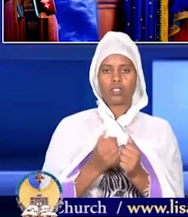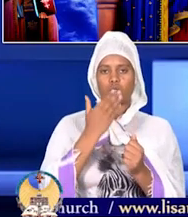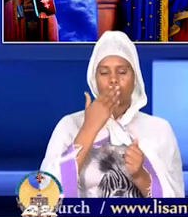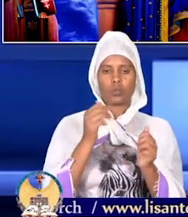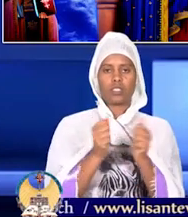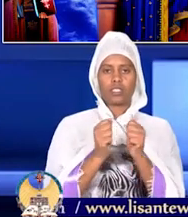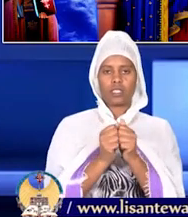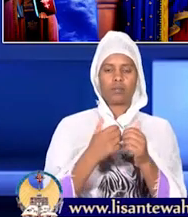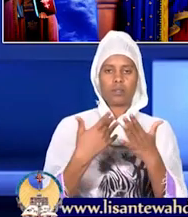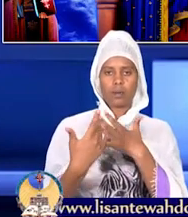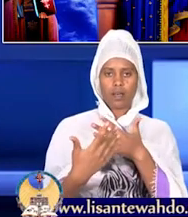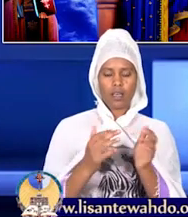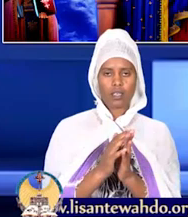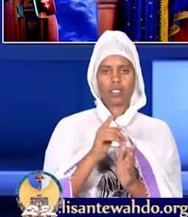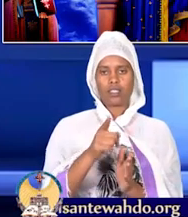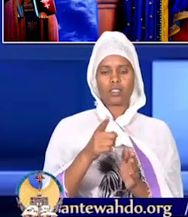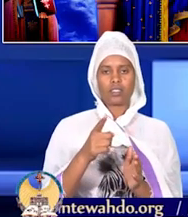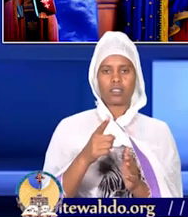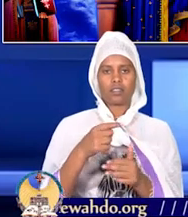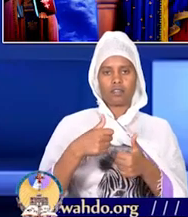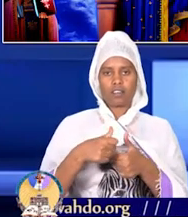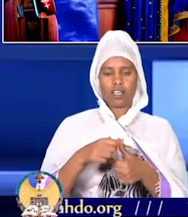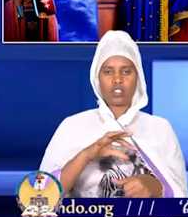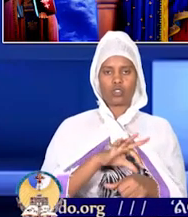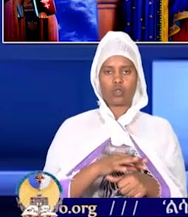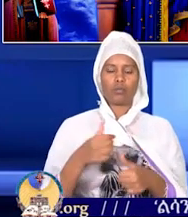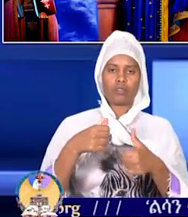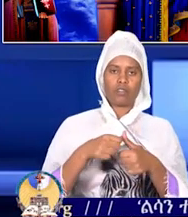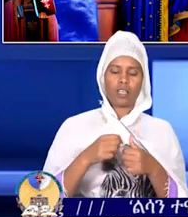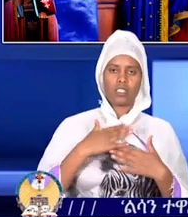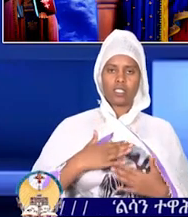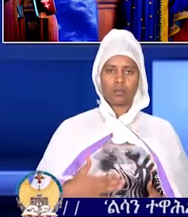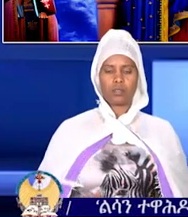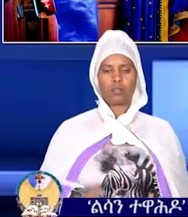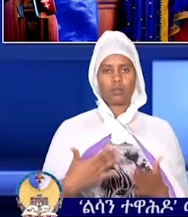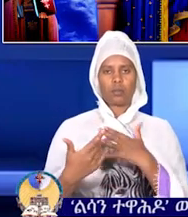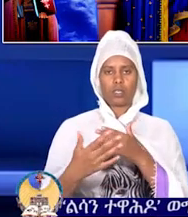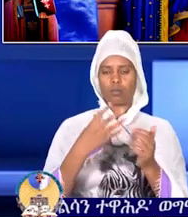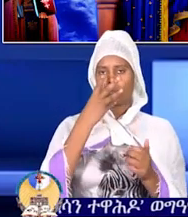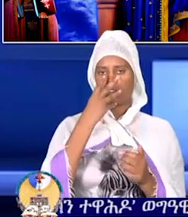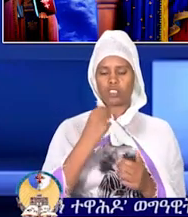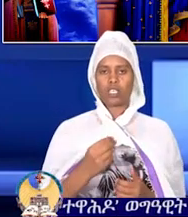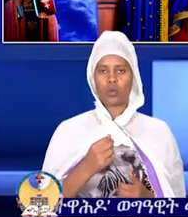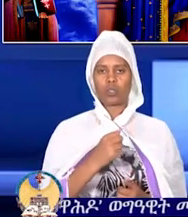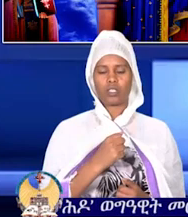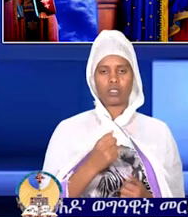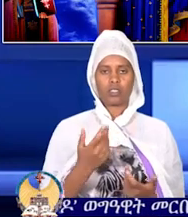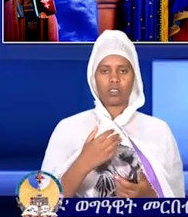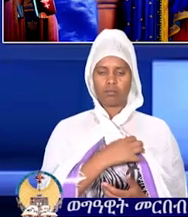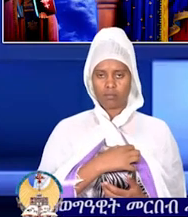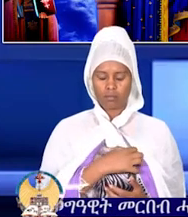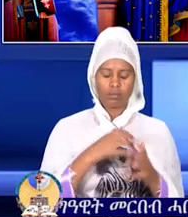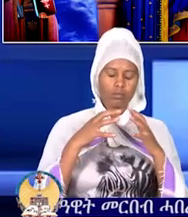ብመሓዝ ሰናይ ተግባር ብምስራሕ ነቲ ፍቓደ ስግኦም ብፍቓደ ነፍስ ብምግዝኦም መንፈሳዊ